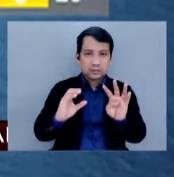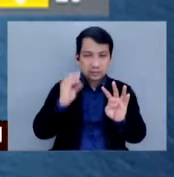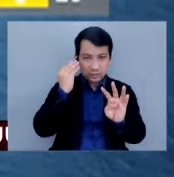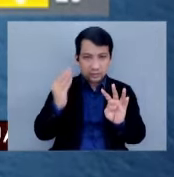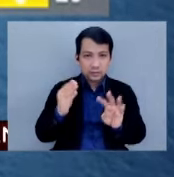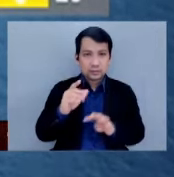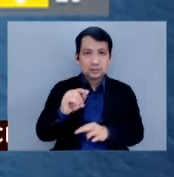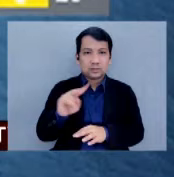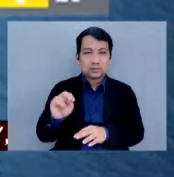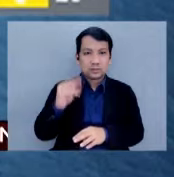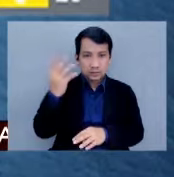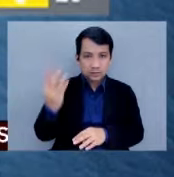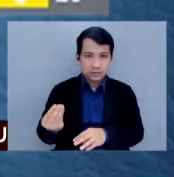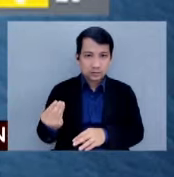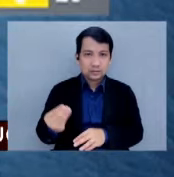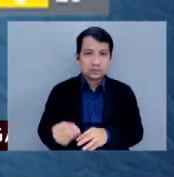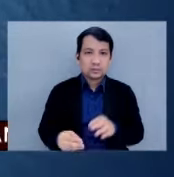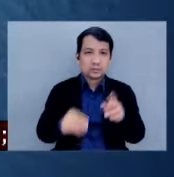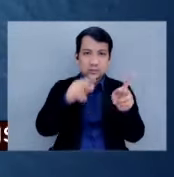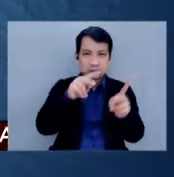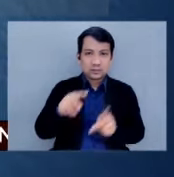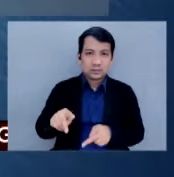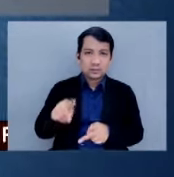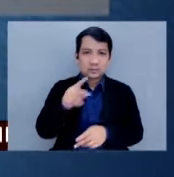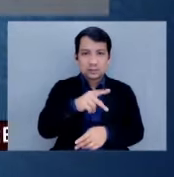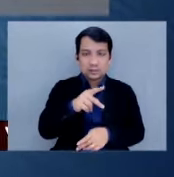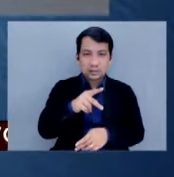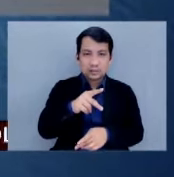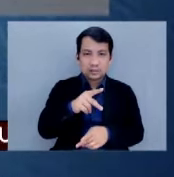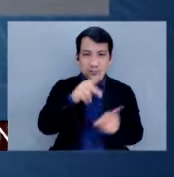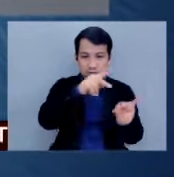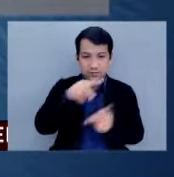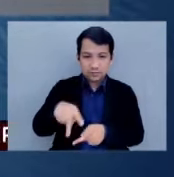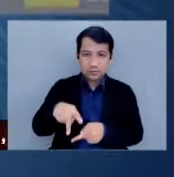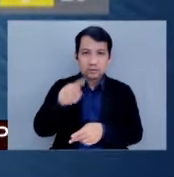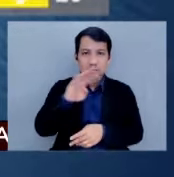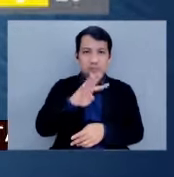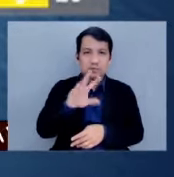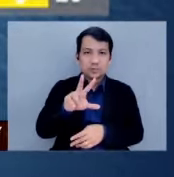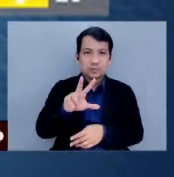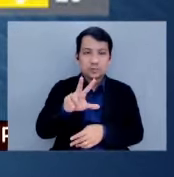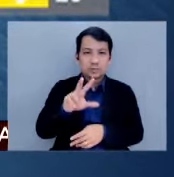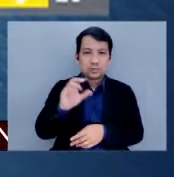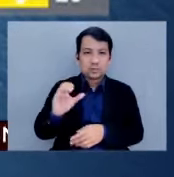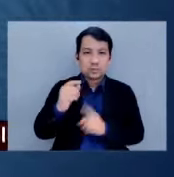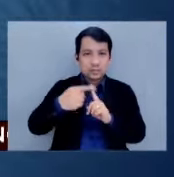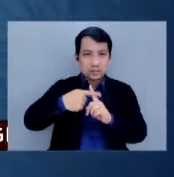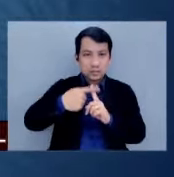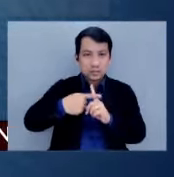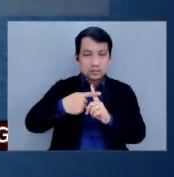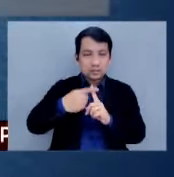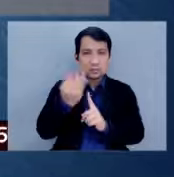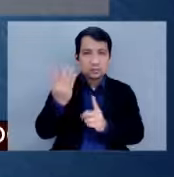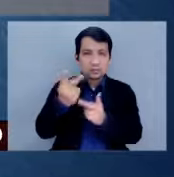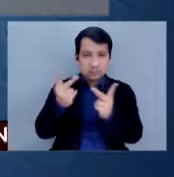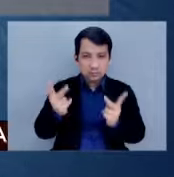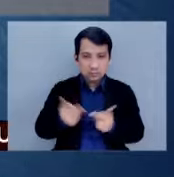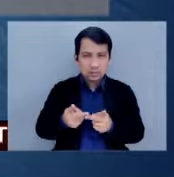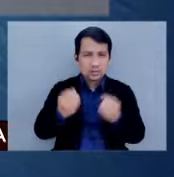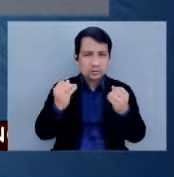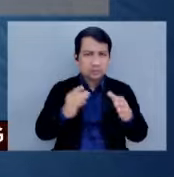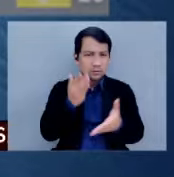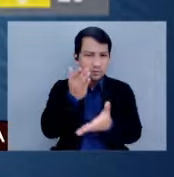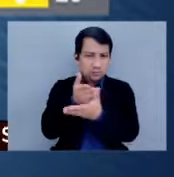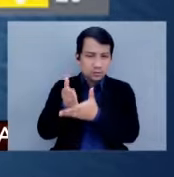Batangas at Puerto Princesa, Palawan. Pumalo sa 43 degrees ang init sa ilang lugar. Maraming lugar din sa Luzon